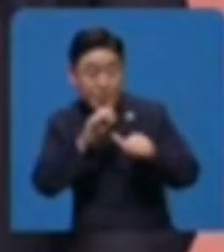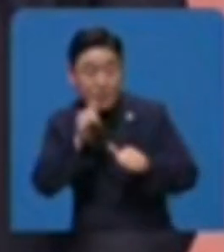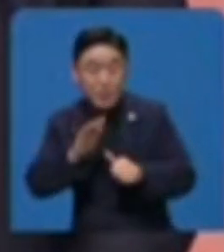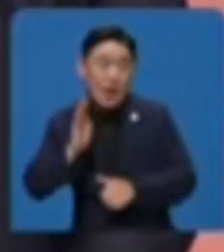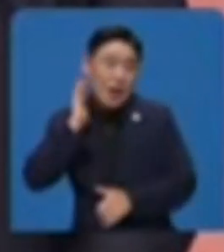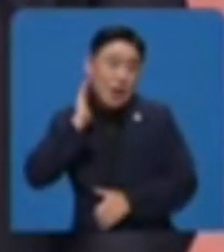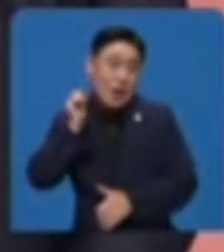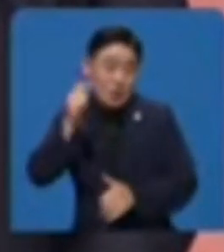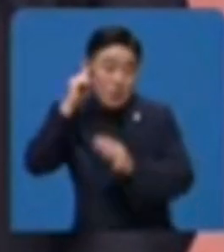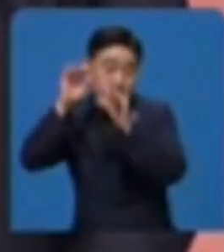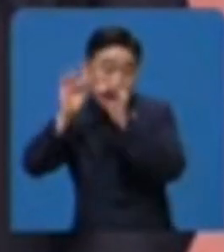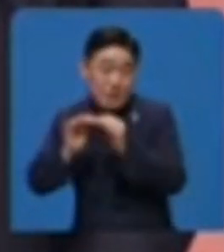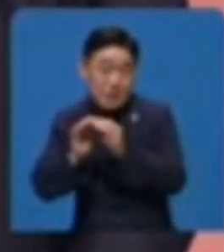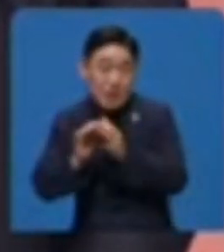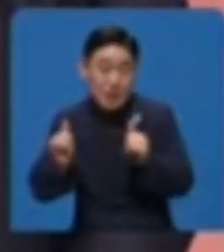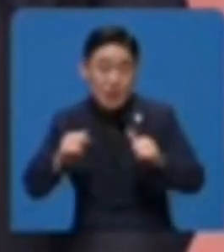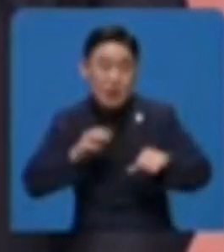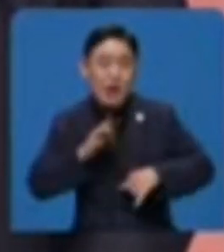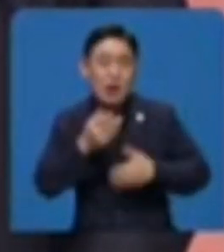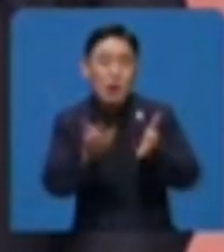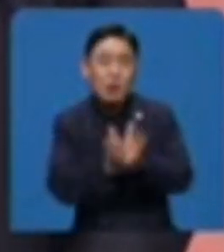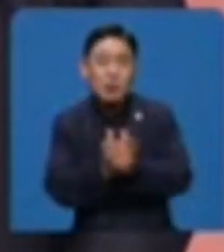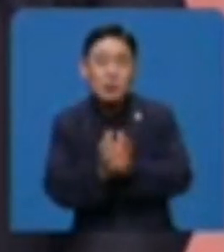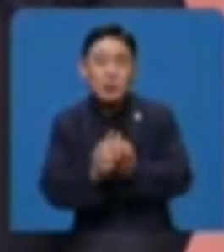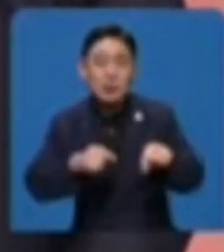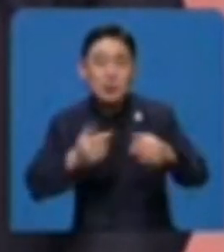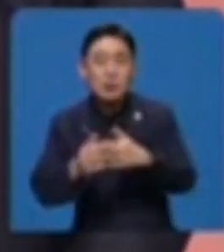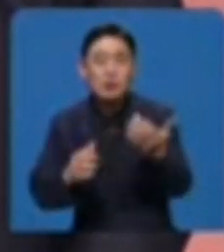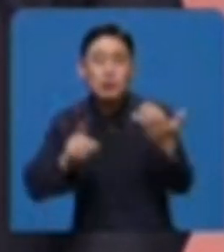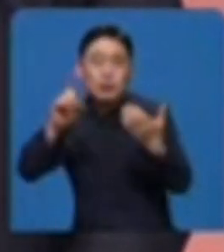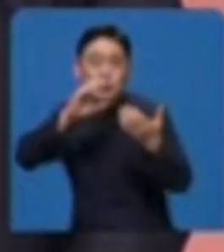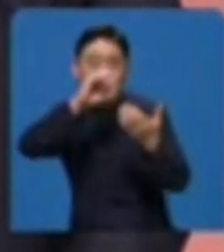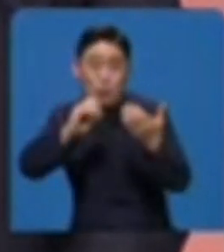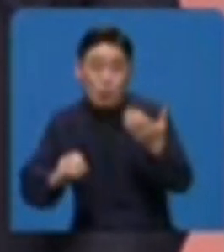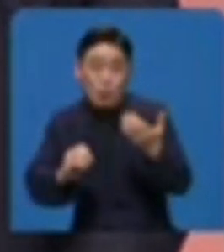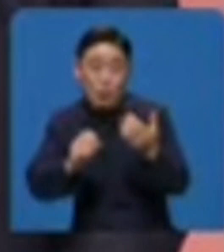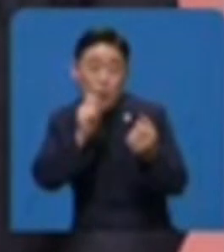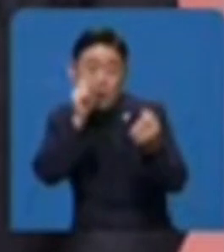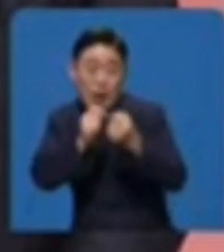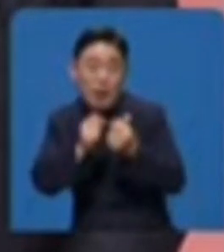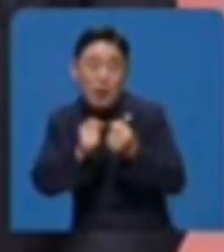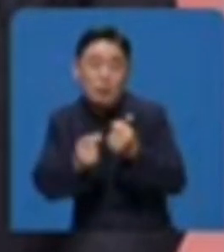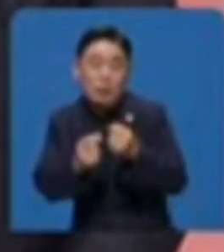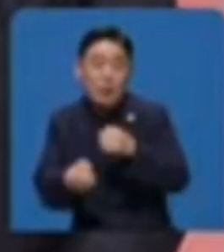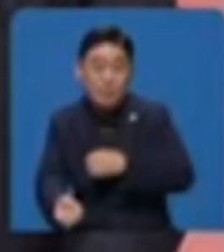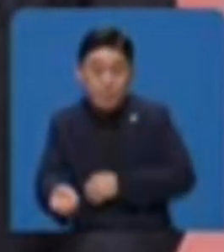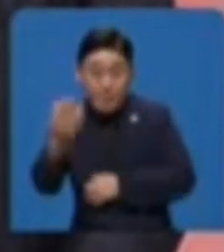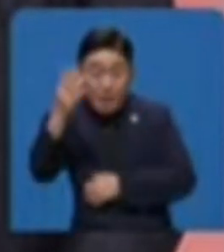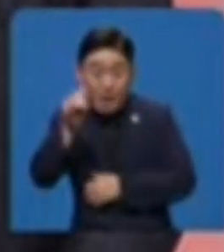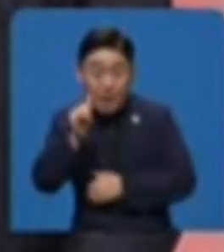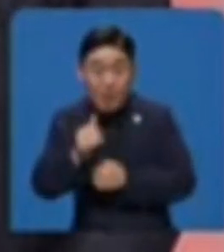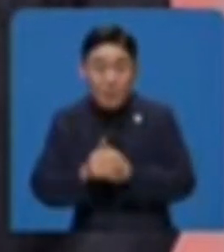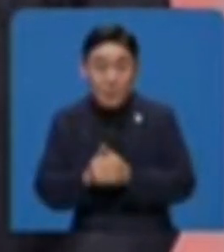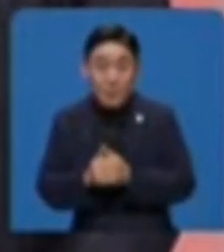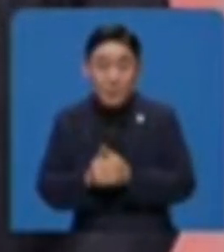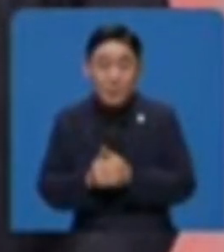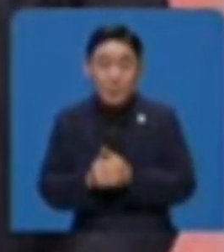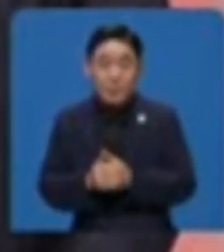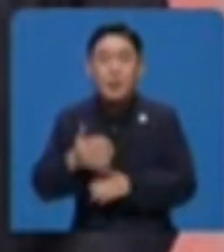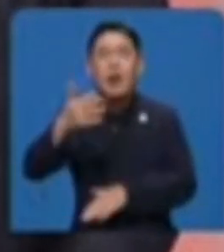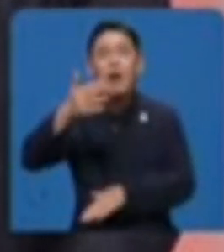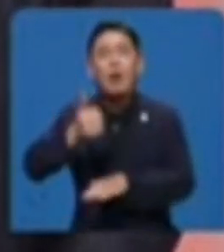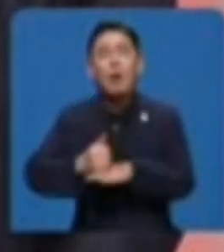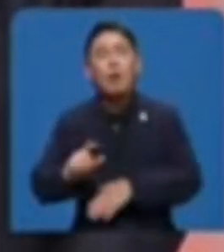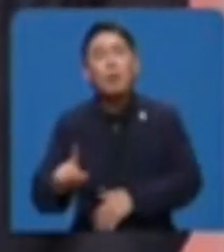대통령을 지지하는 범여권 정당들이 90%에 가까운 그런 승리를 했습니다.